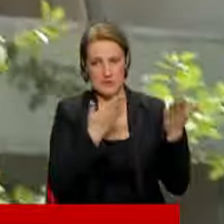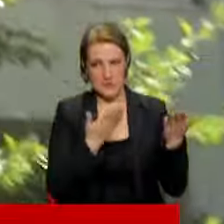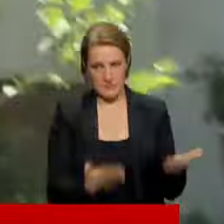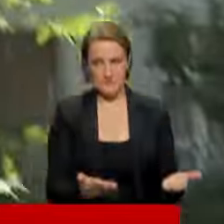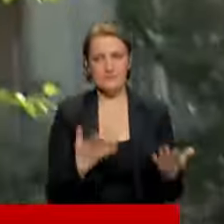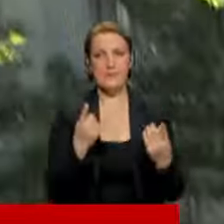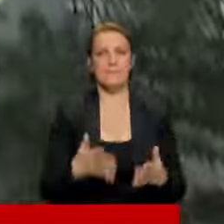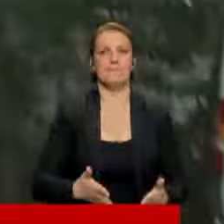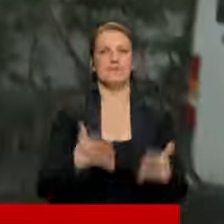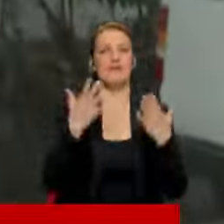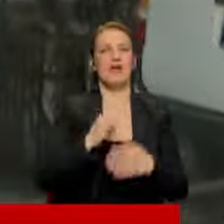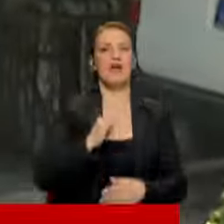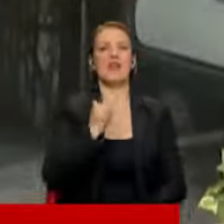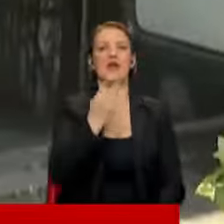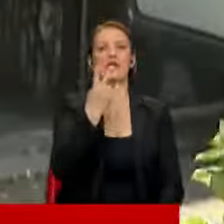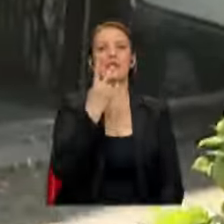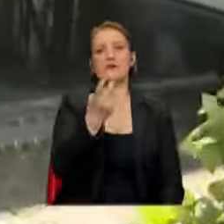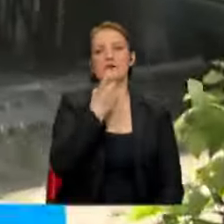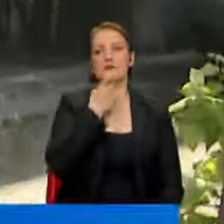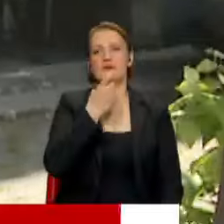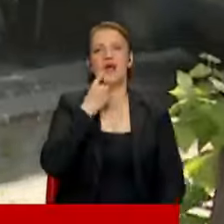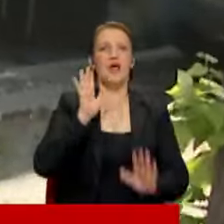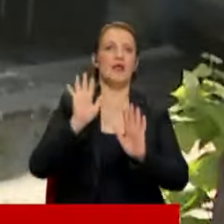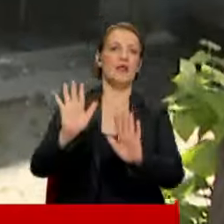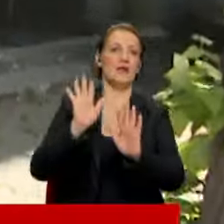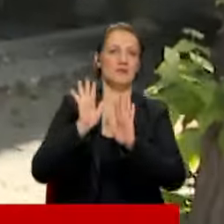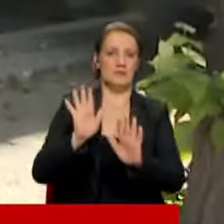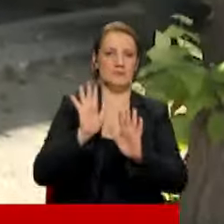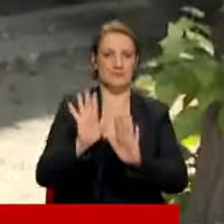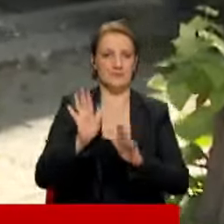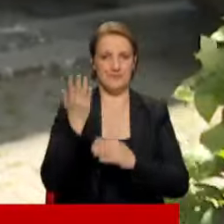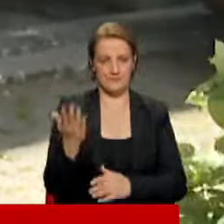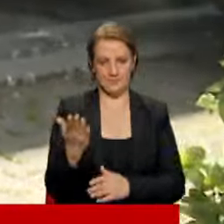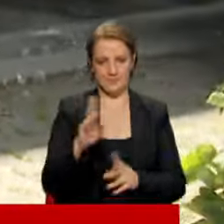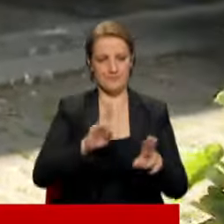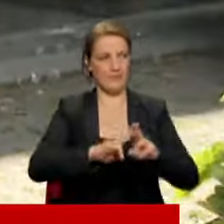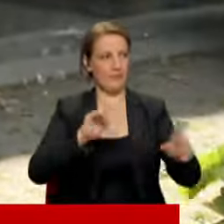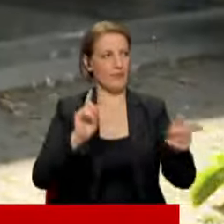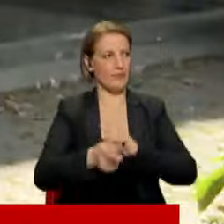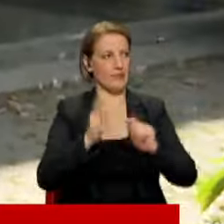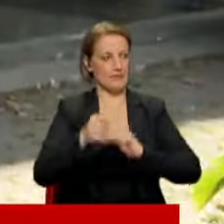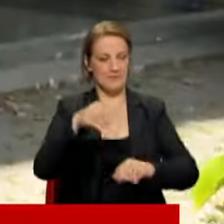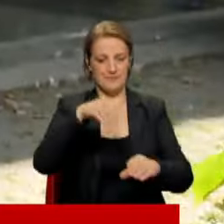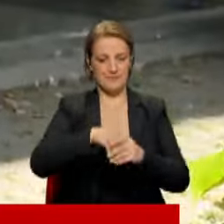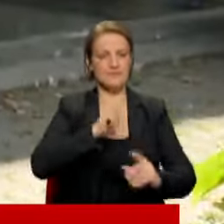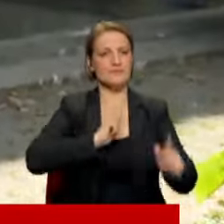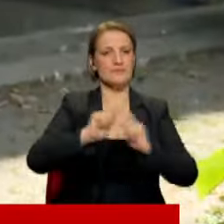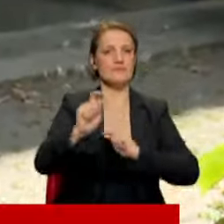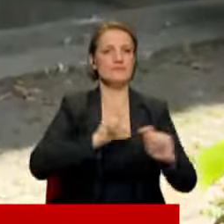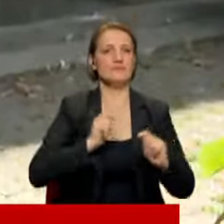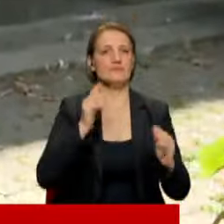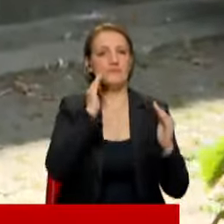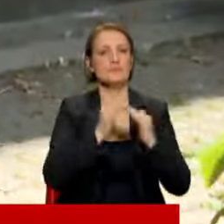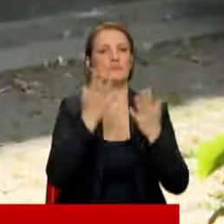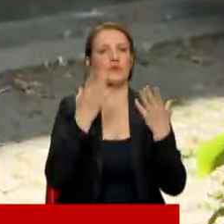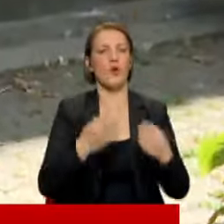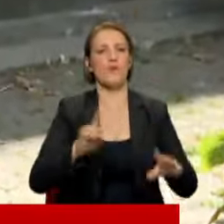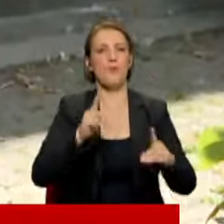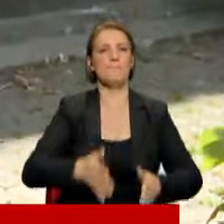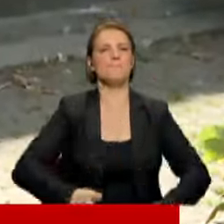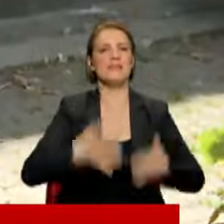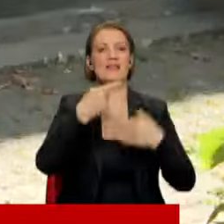Fakat bina yaklaşık 2 yıldır atıl durumda bekliyor çünkü kentsel dönüşüm için anlaşma sağlanamıyor bu